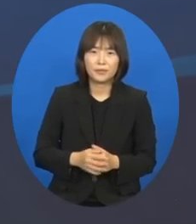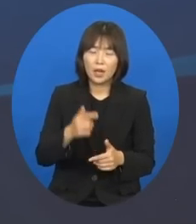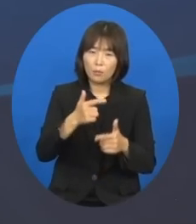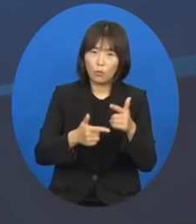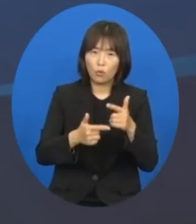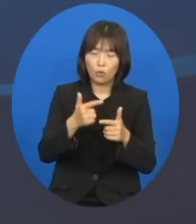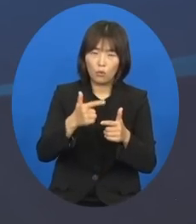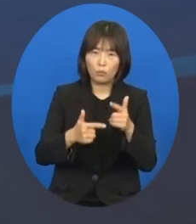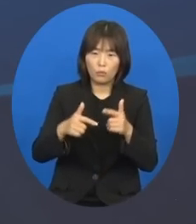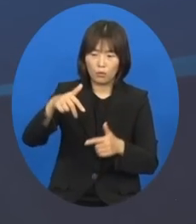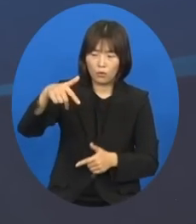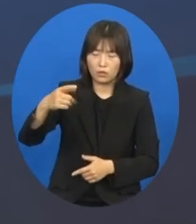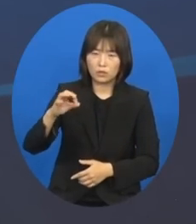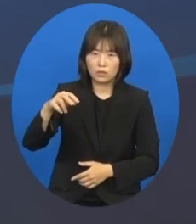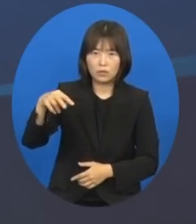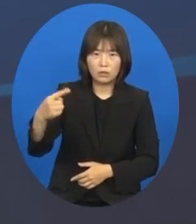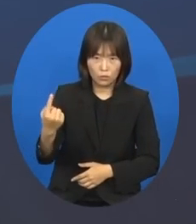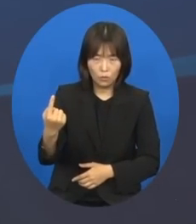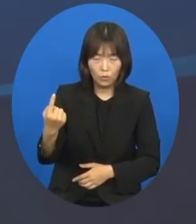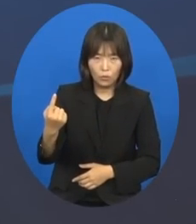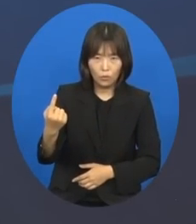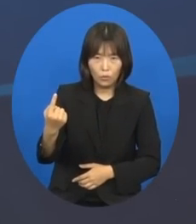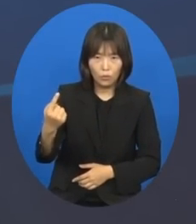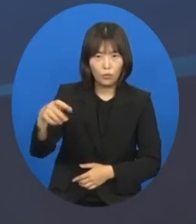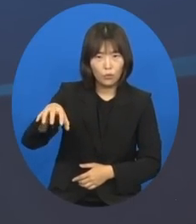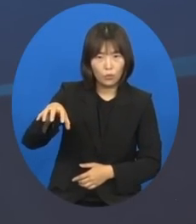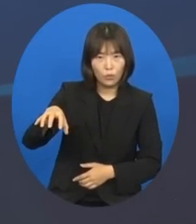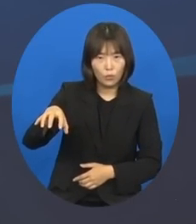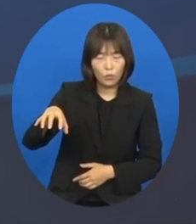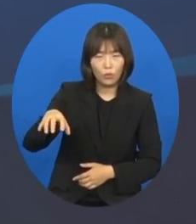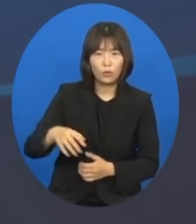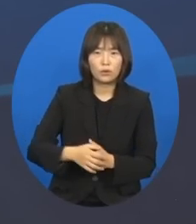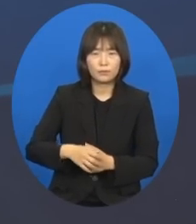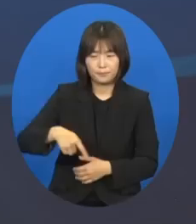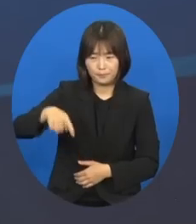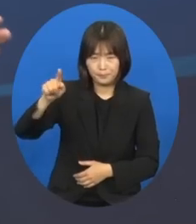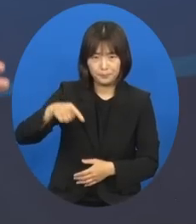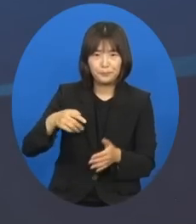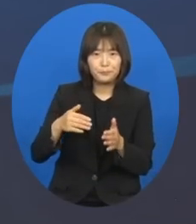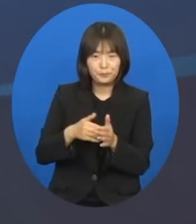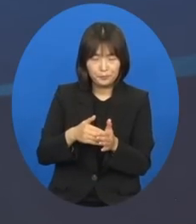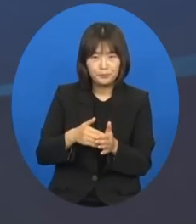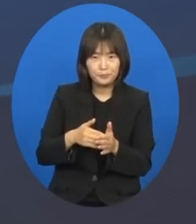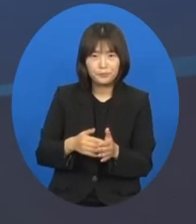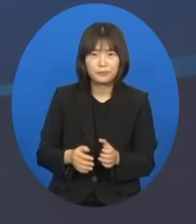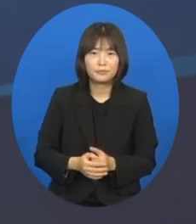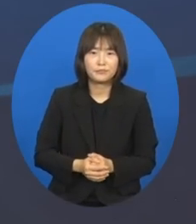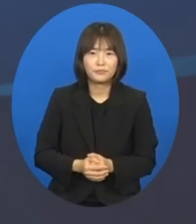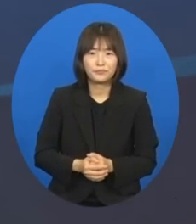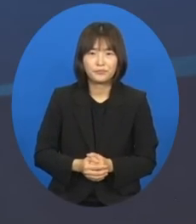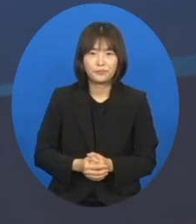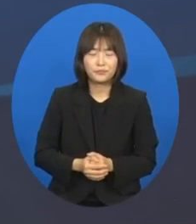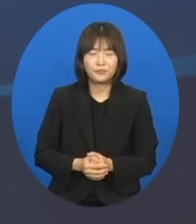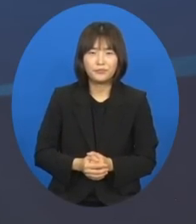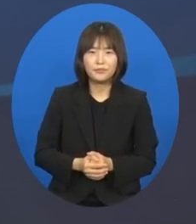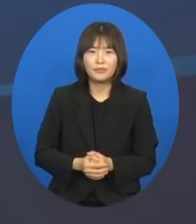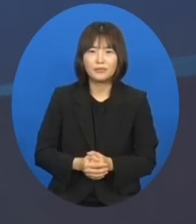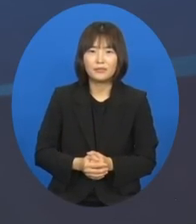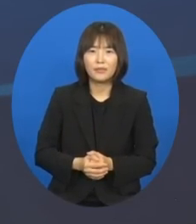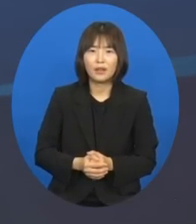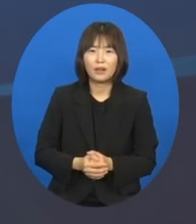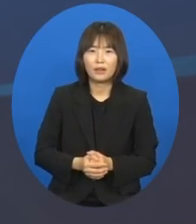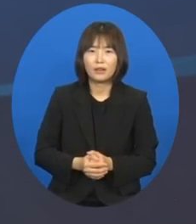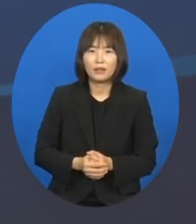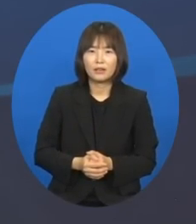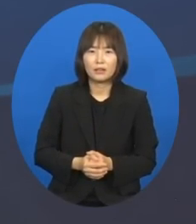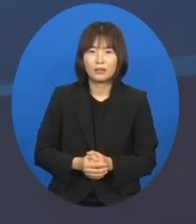하는 성결교회의 성지인 증도를 다녀오고 목사님 몇 분하고 미국에서 목회할 때 한국 나왔다가 그리고